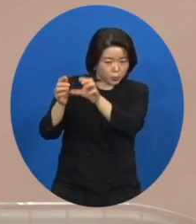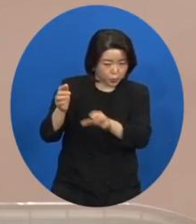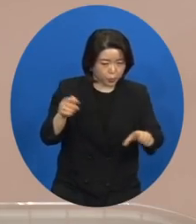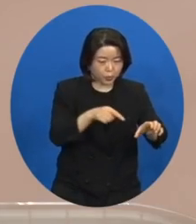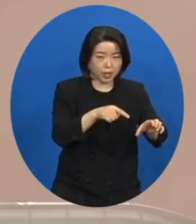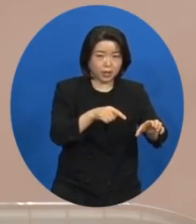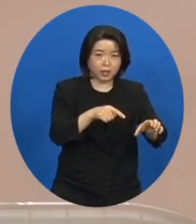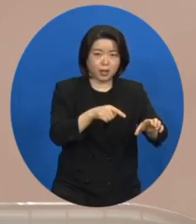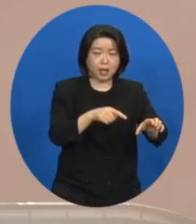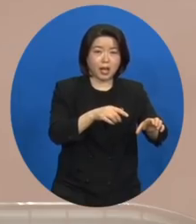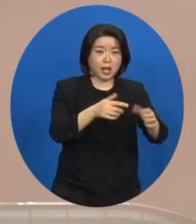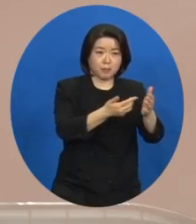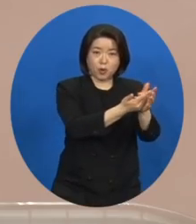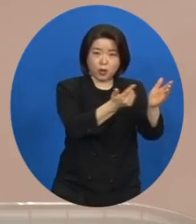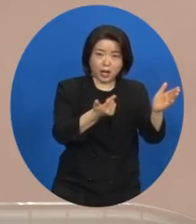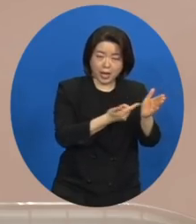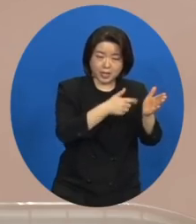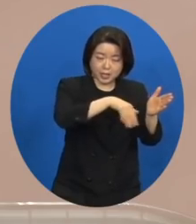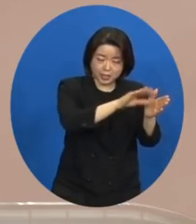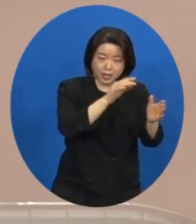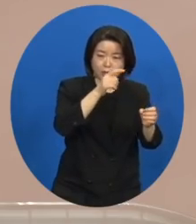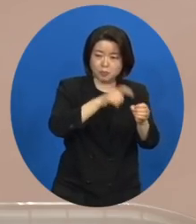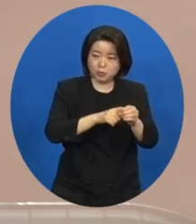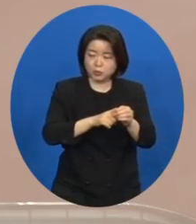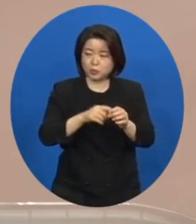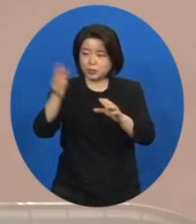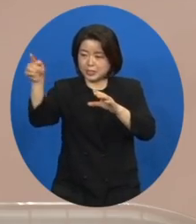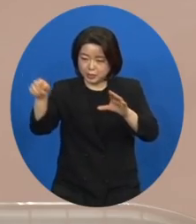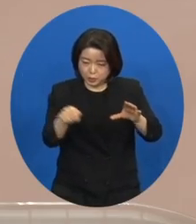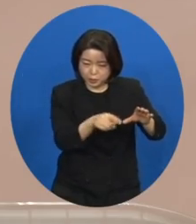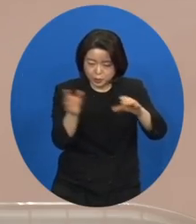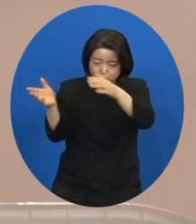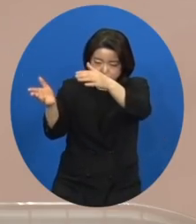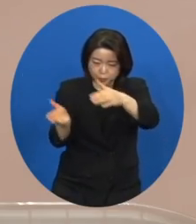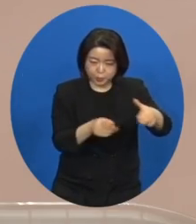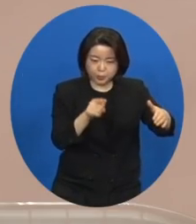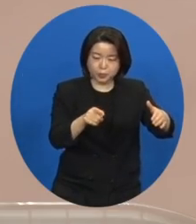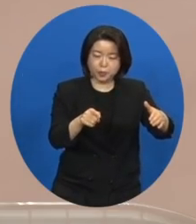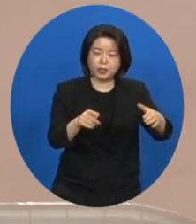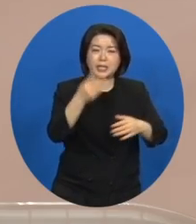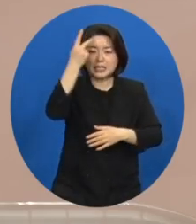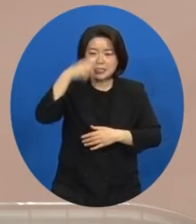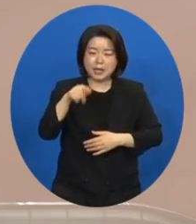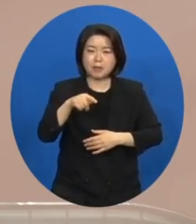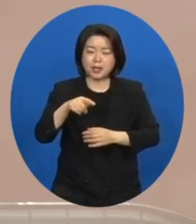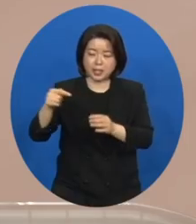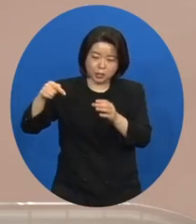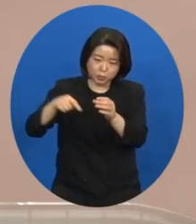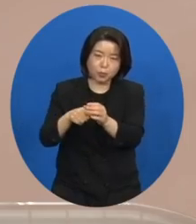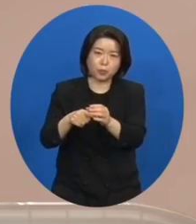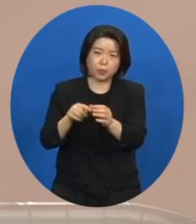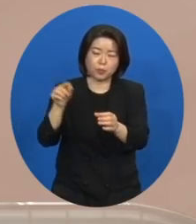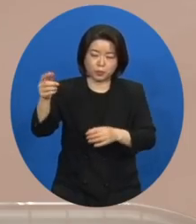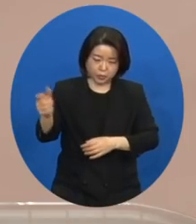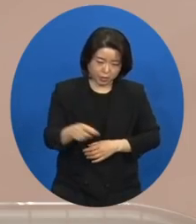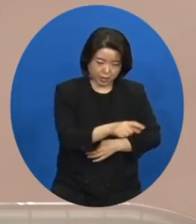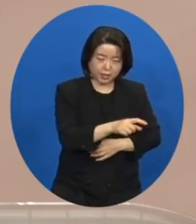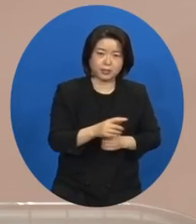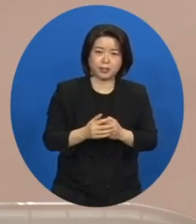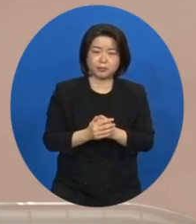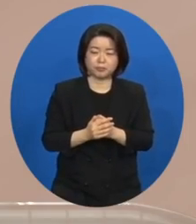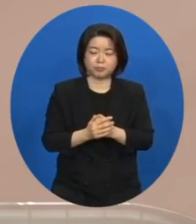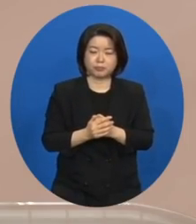게는 3 아래를 통과하는 겁니다 그런데 유대인들이 삼만리 들이 싫어하니까 아 돌아가는 길에 하나 있었습니다 요단강 동편 홀에서 스피